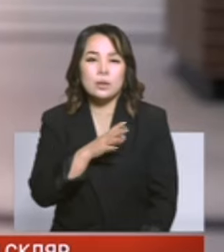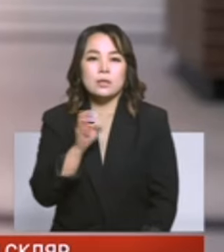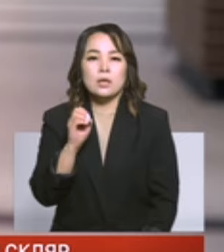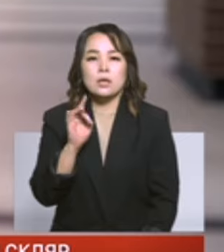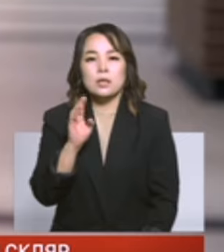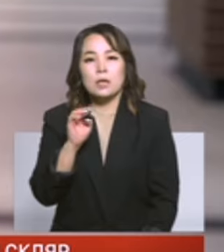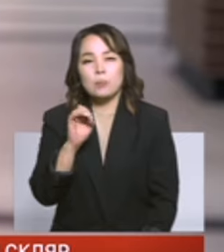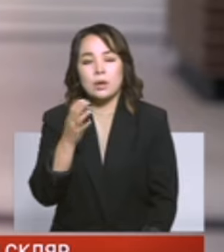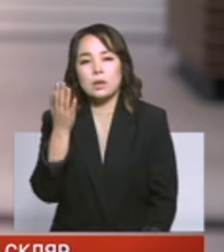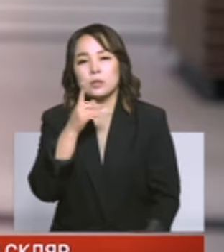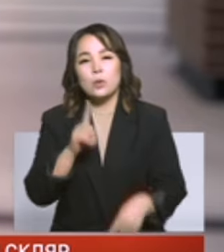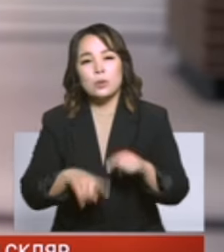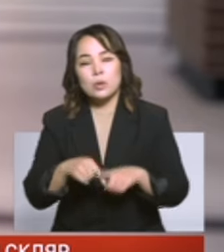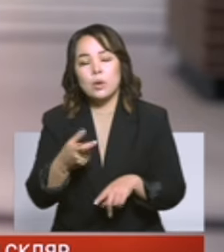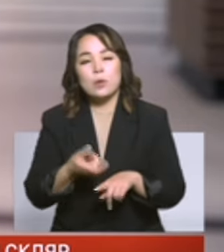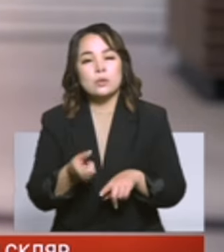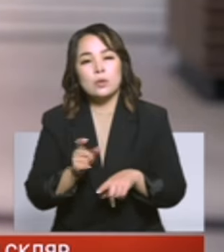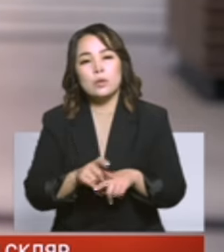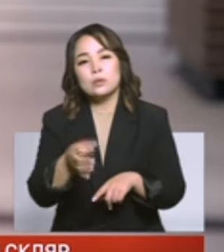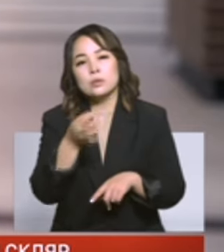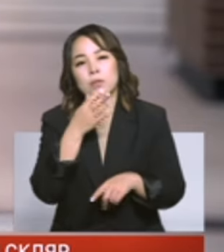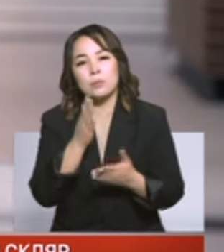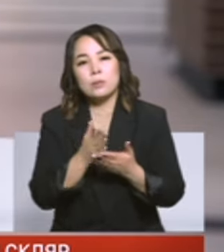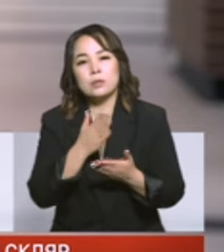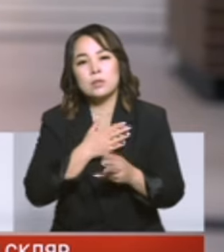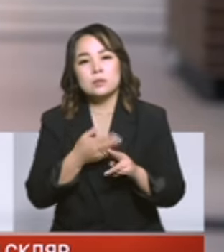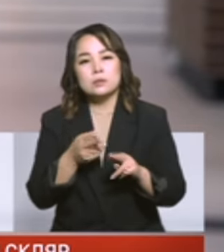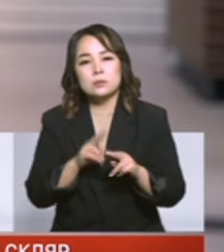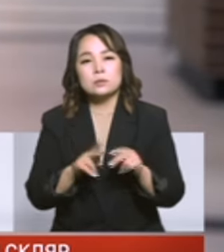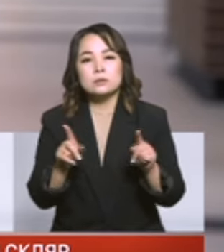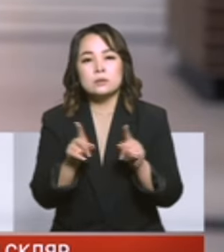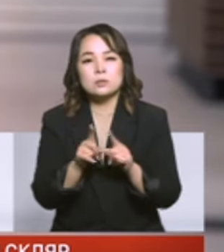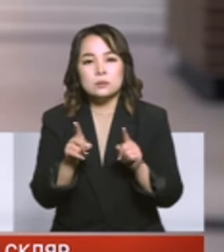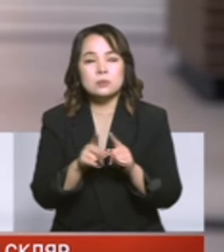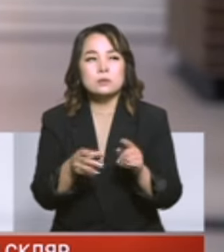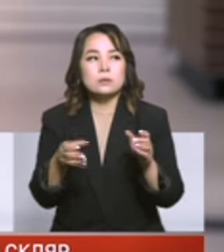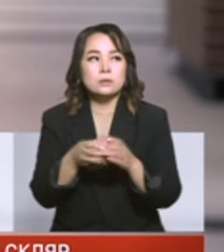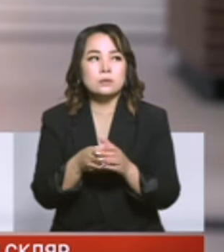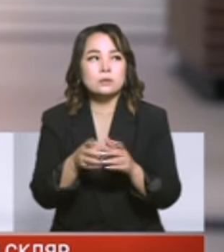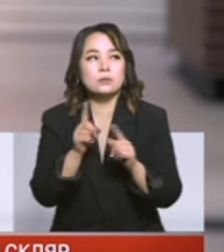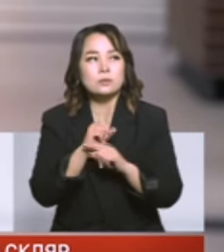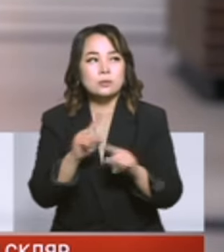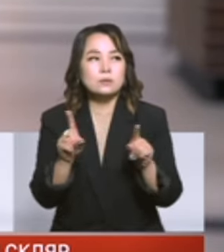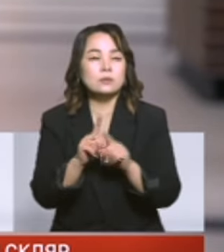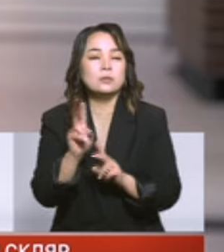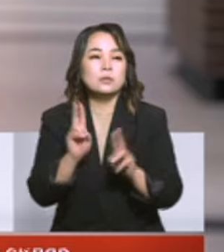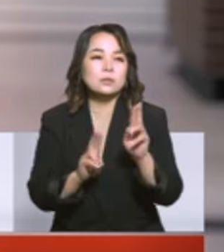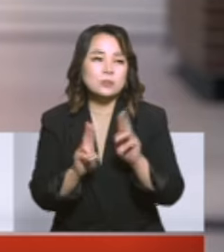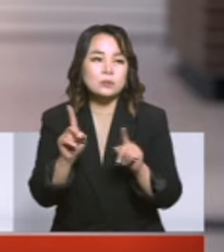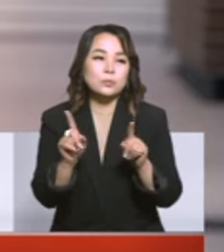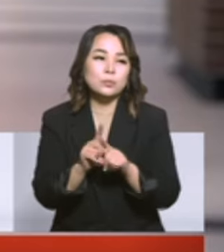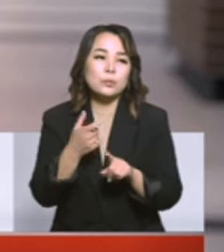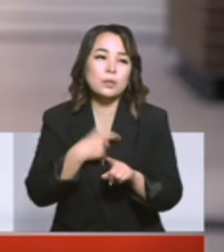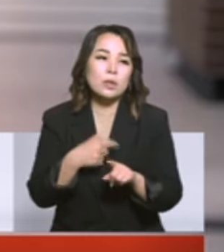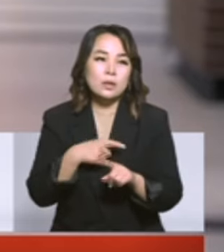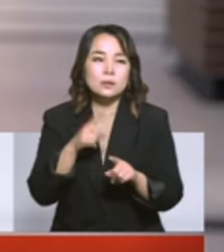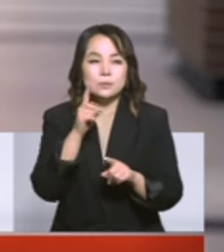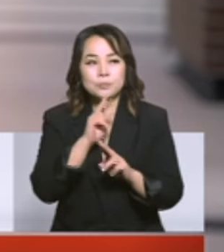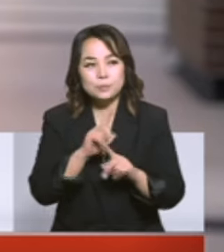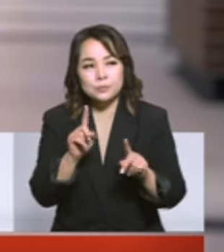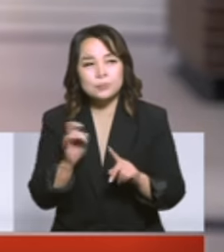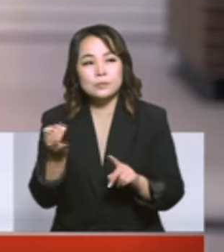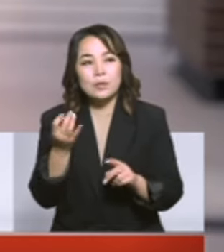Еркебай отандық фильмі маған қаттынады. Себебі ол жерде Еркебай түрлі айла тәсілдерімен өз қырларын